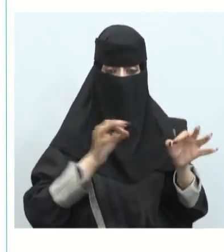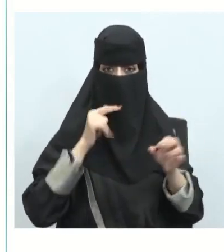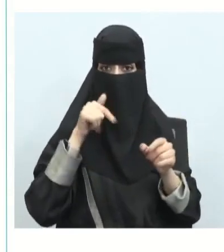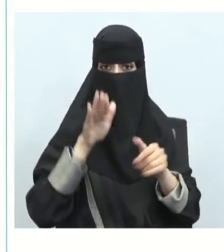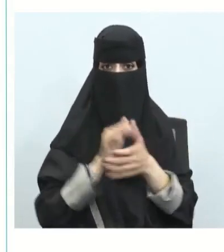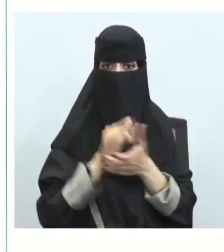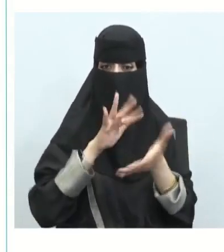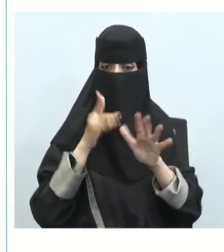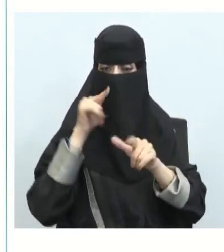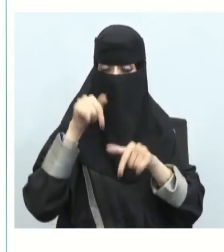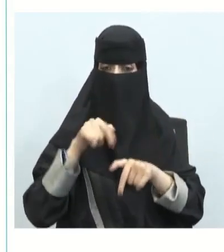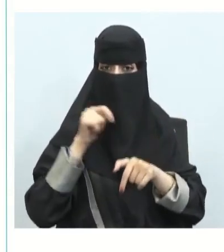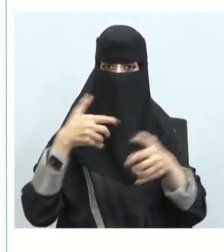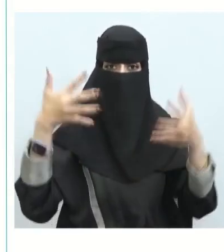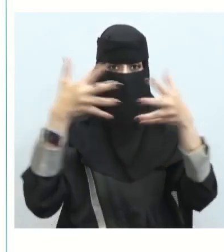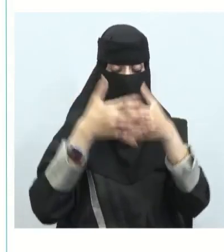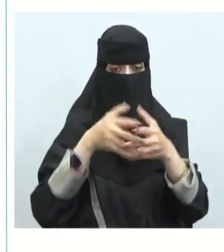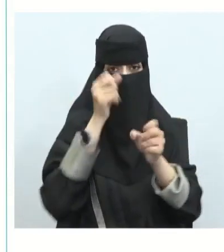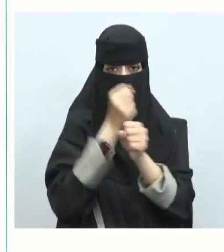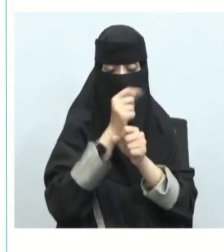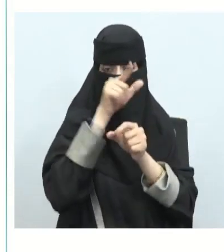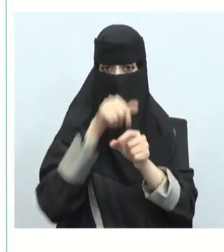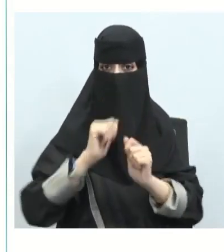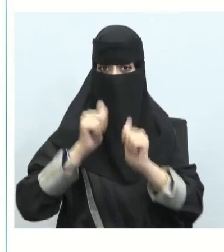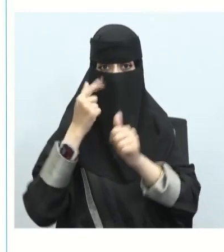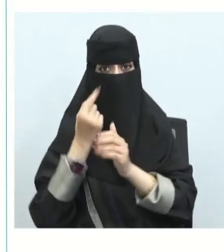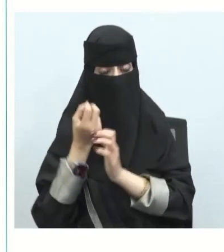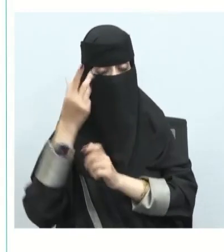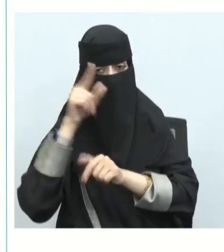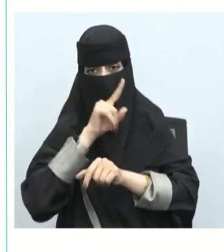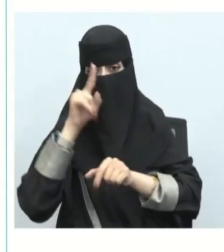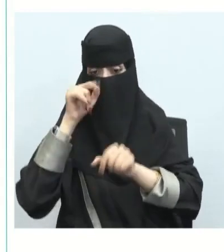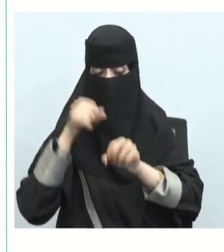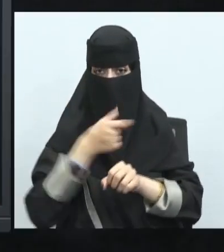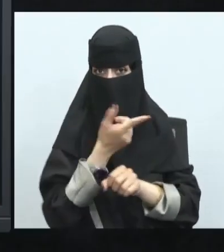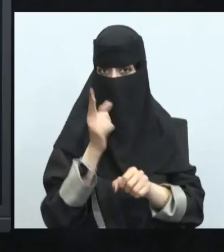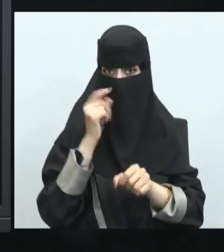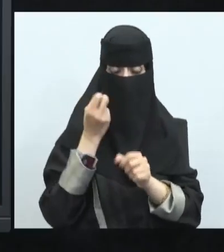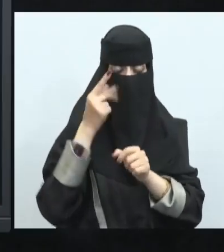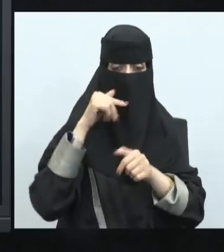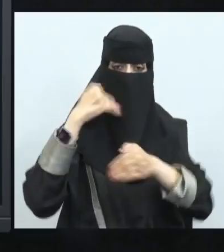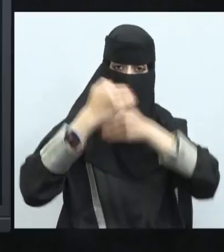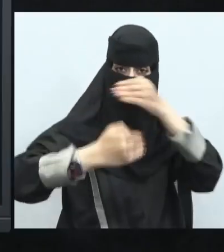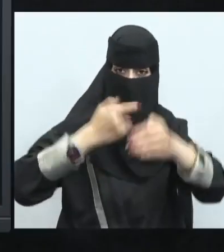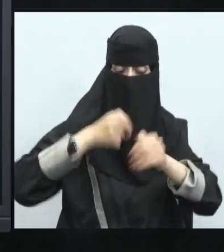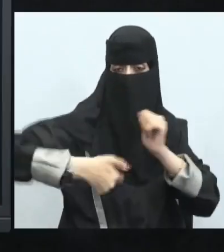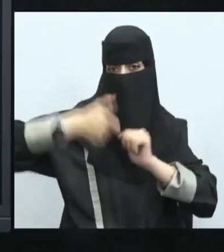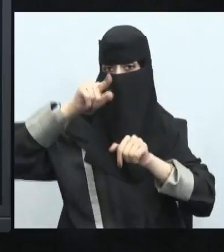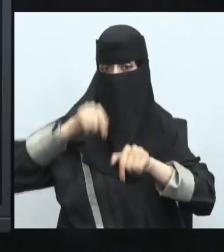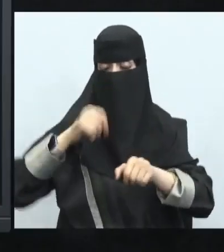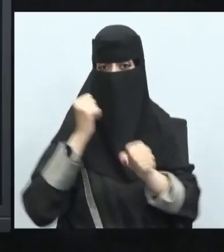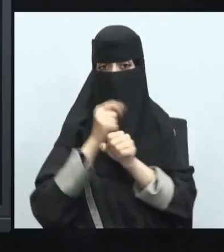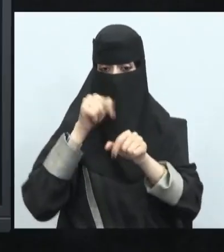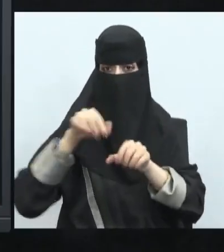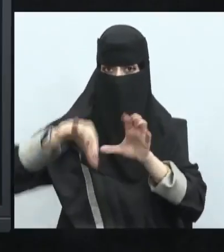اذا قد تكون لدينا اشراك الموظفين كل موظف يقدم فكره لا يمكن ان نفذ معع الافكار وبالتالي من الافضل ان